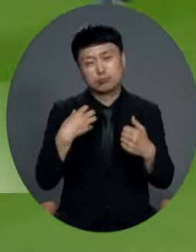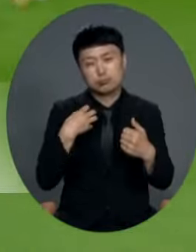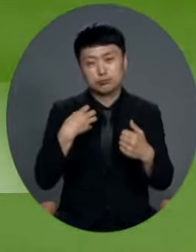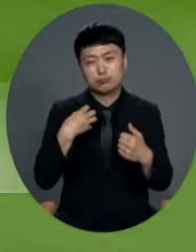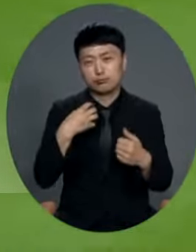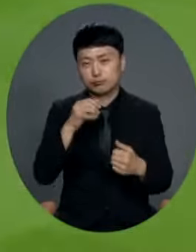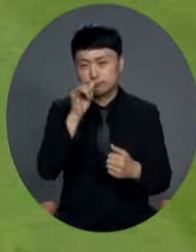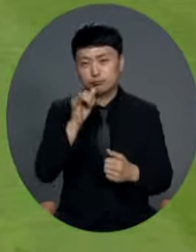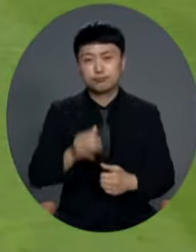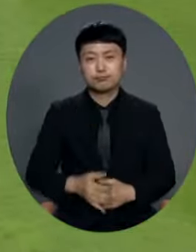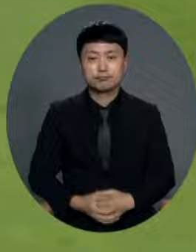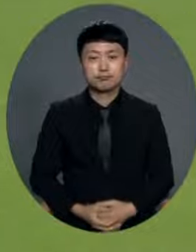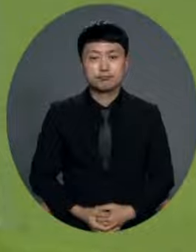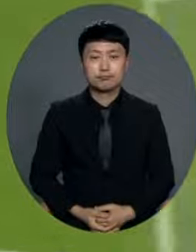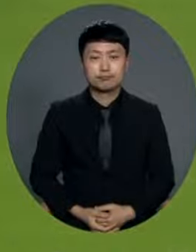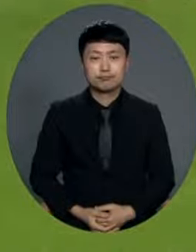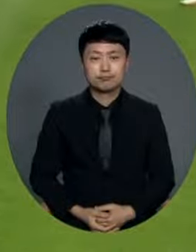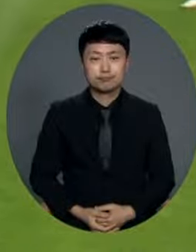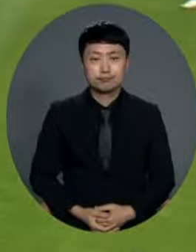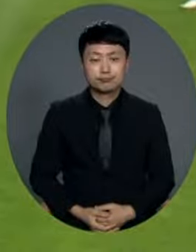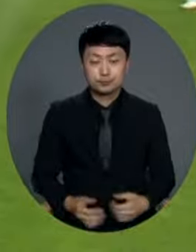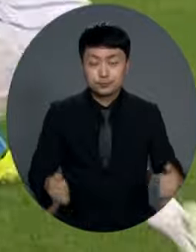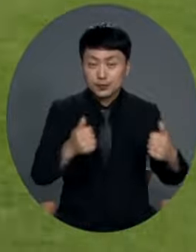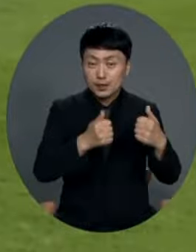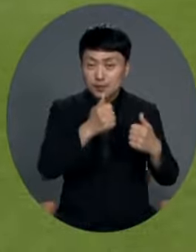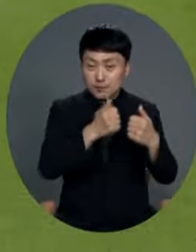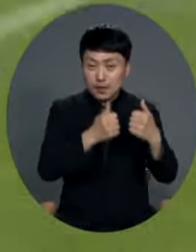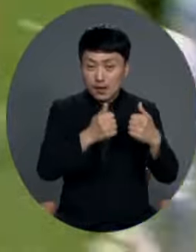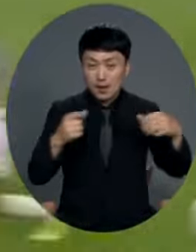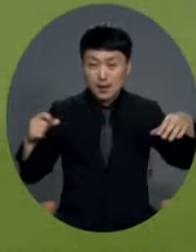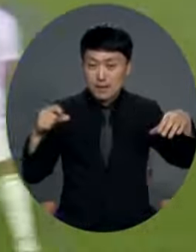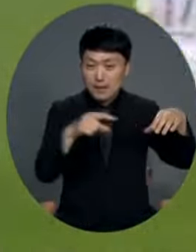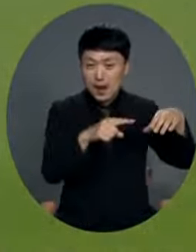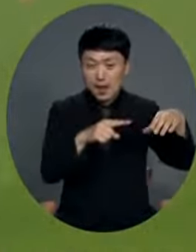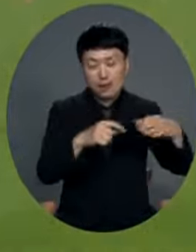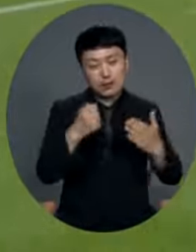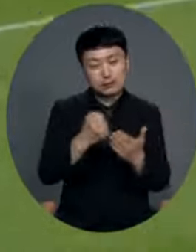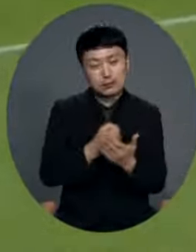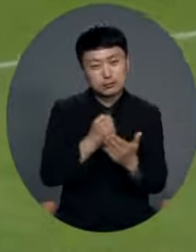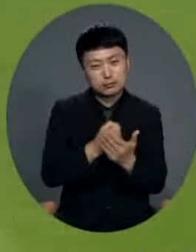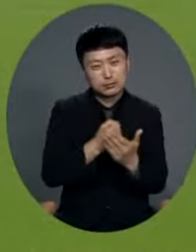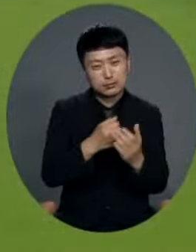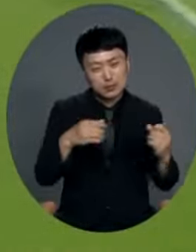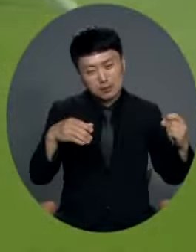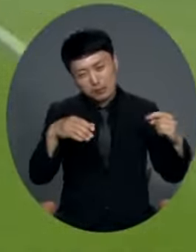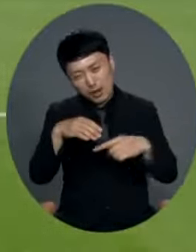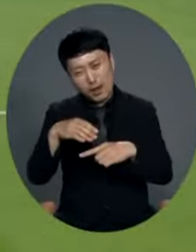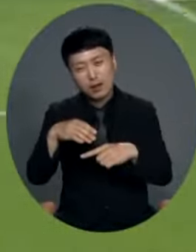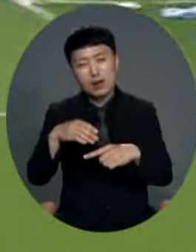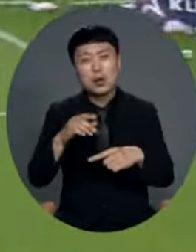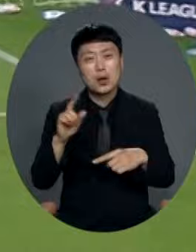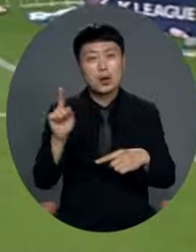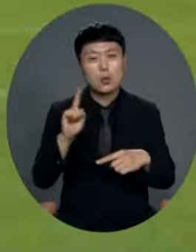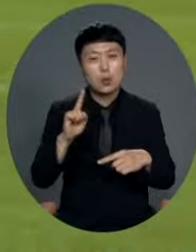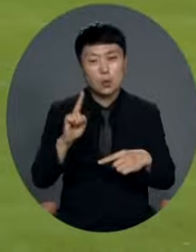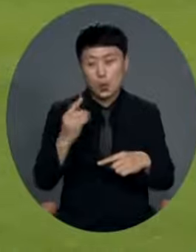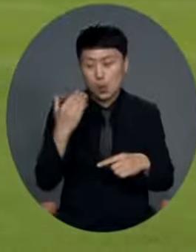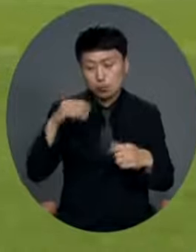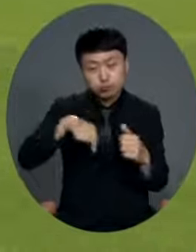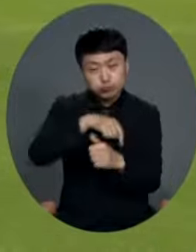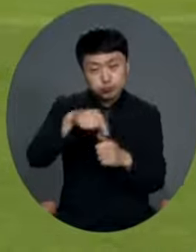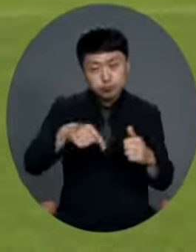남아있습니다. 시즌 첫 대결에서 선취골을 넣고도 아쉽게 역전패당했던 대구는 최근 상승세를